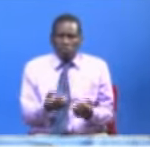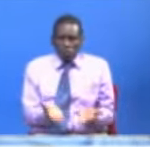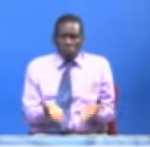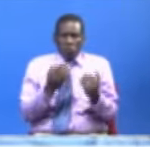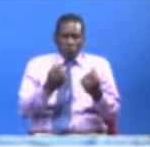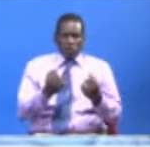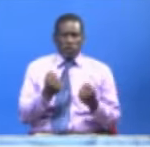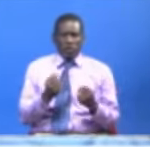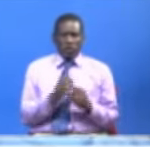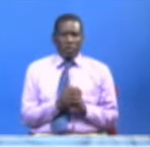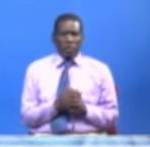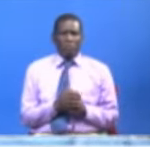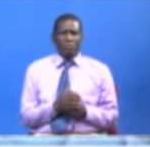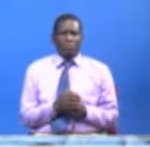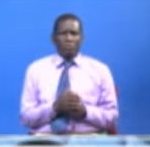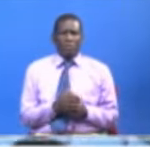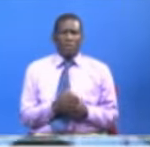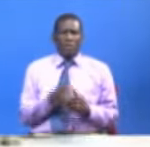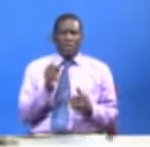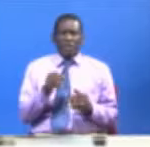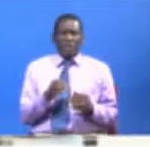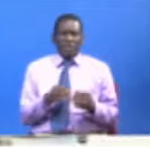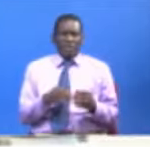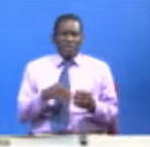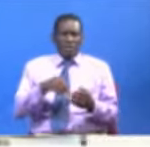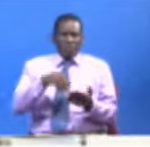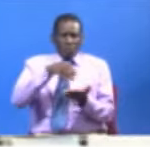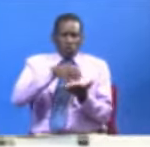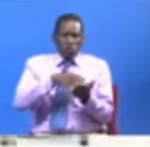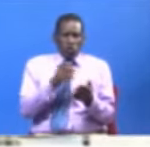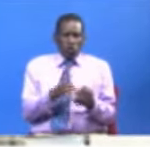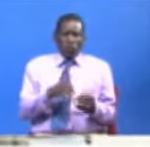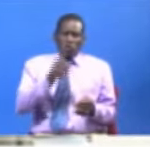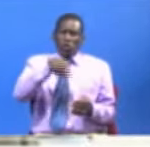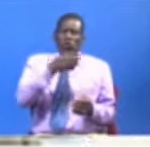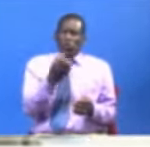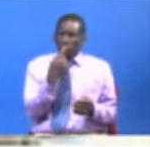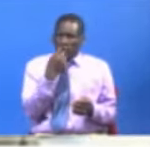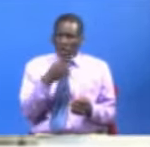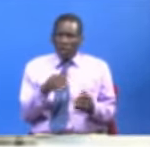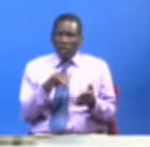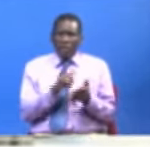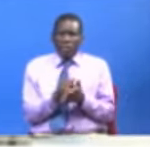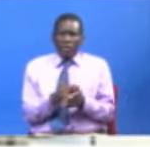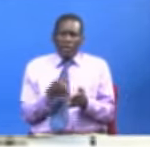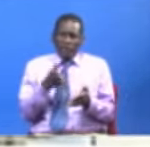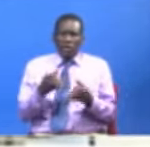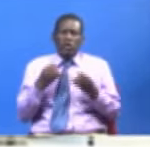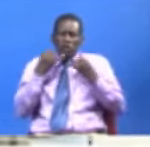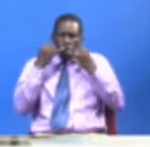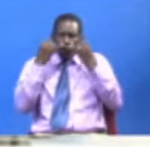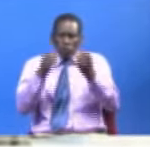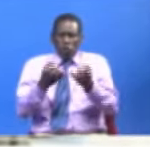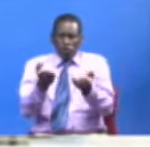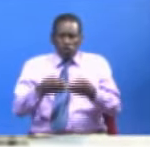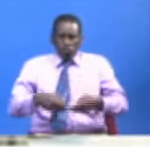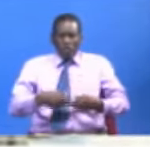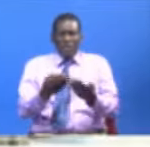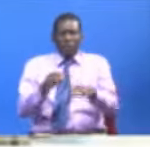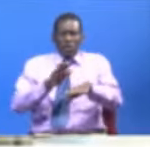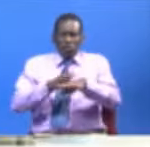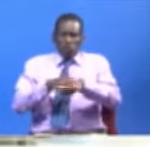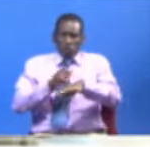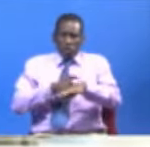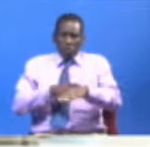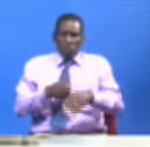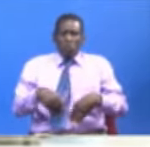It's a position of anti-doping agency of Kenya that clean sports information needs to start early so that we provide the